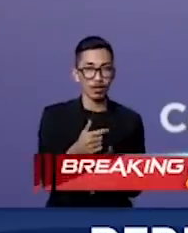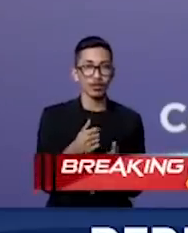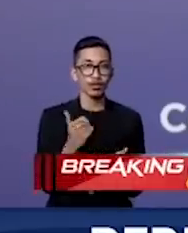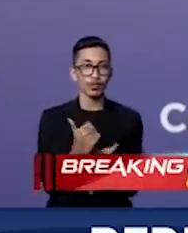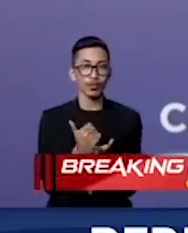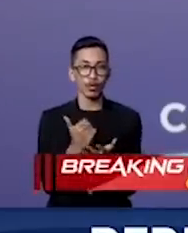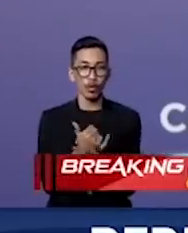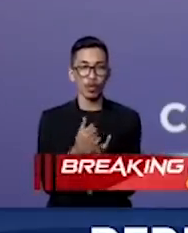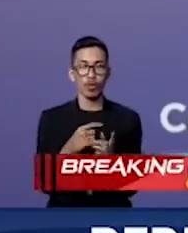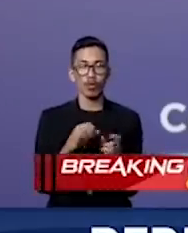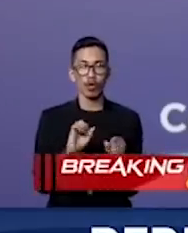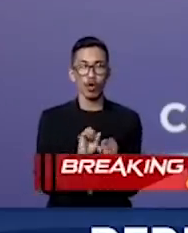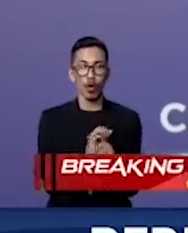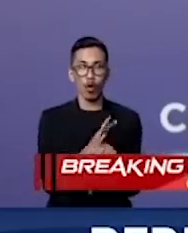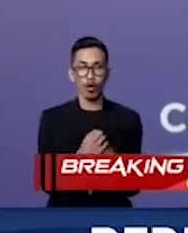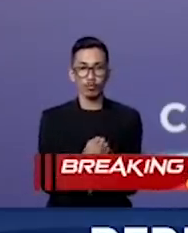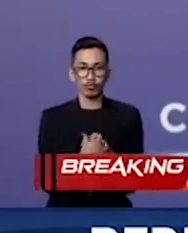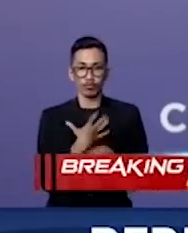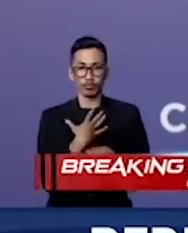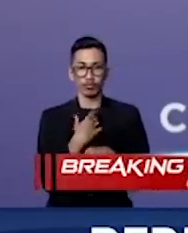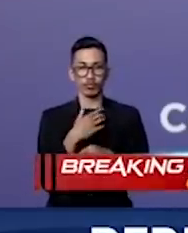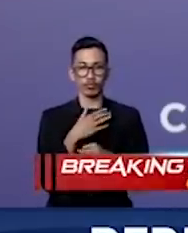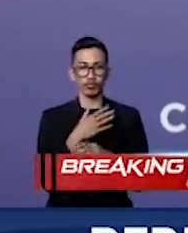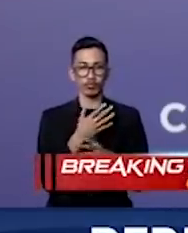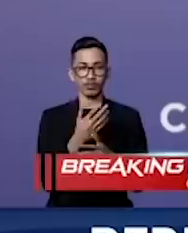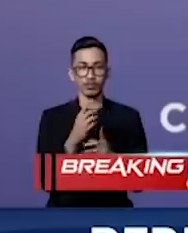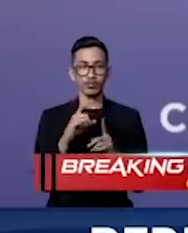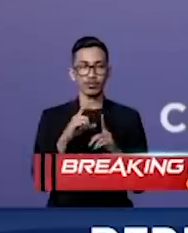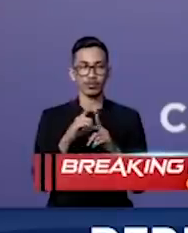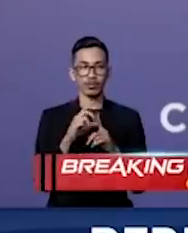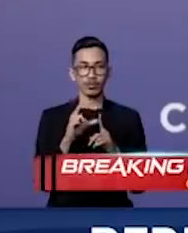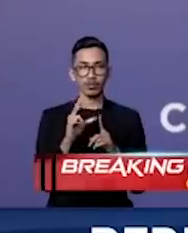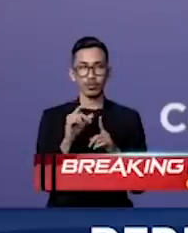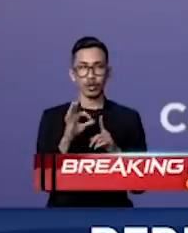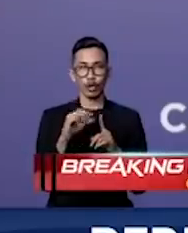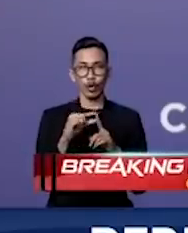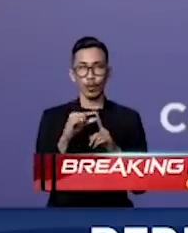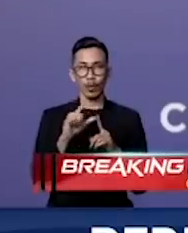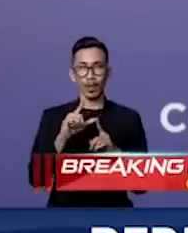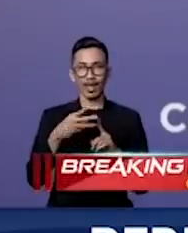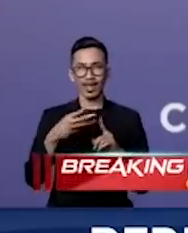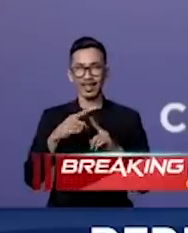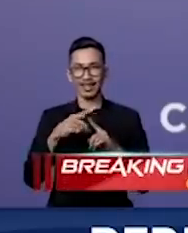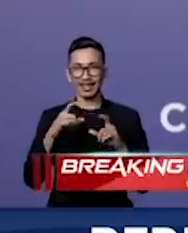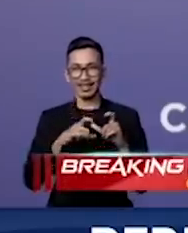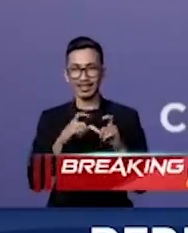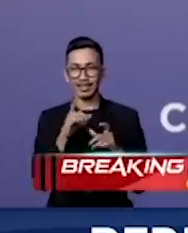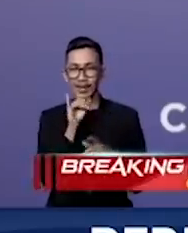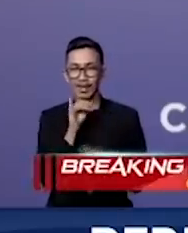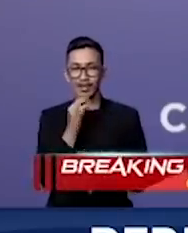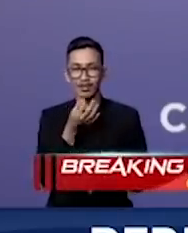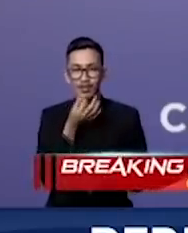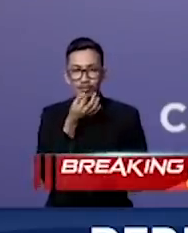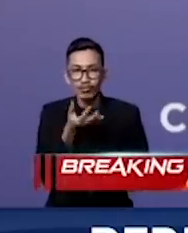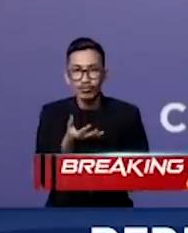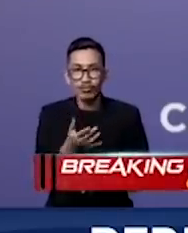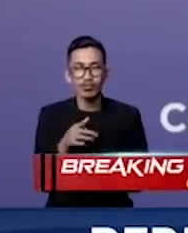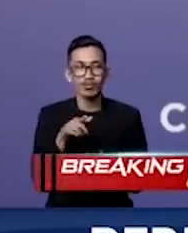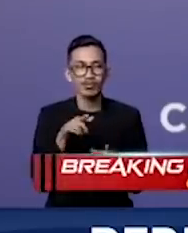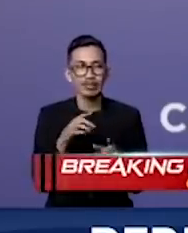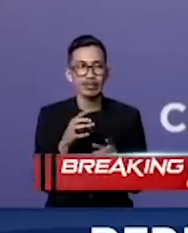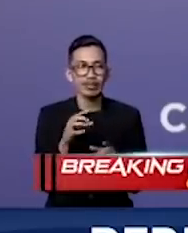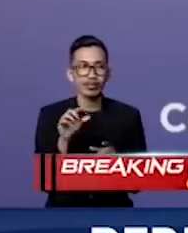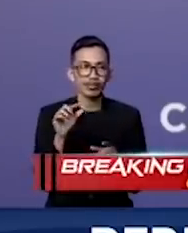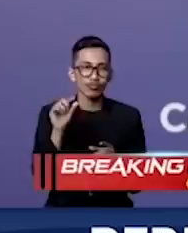penularan ini bisa dilakukan oleh droplet yang ukurannya kecil yang bisa melayang di udara dalam